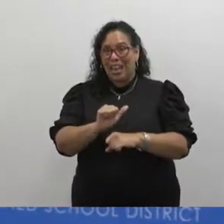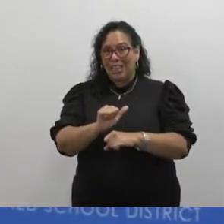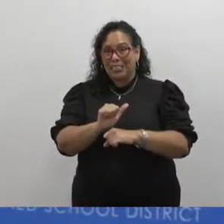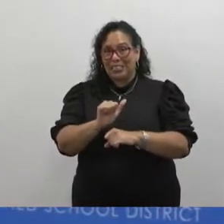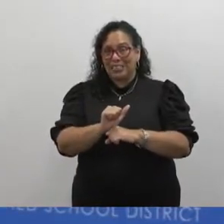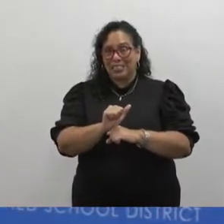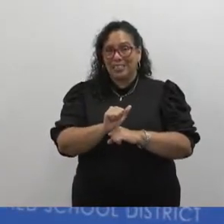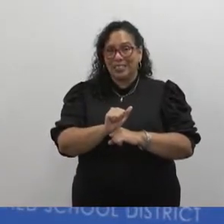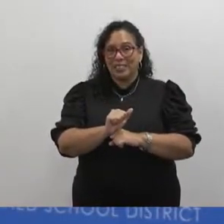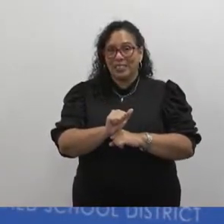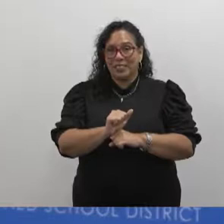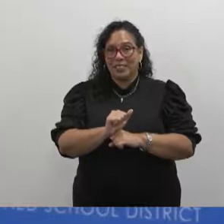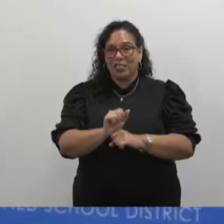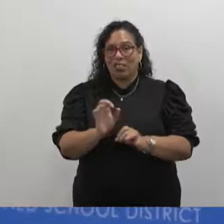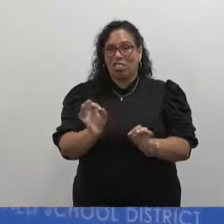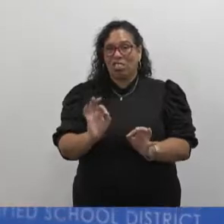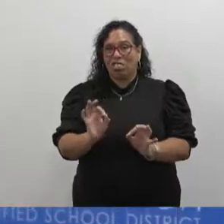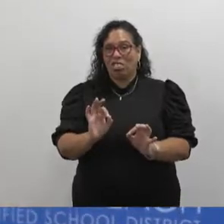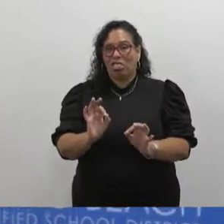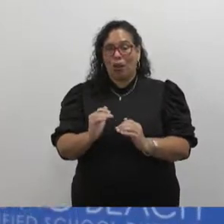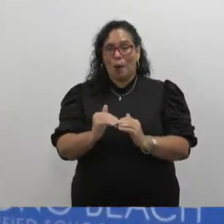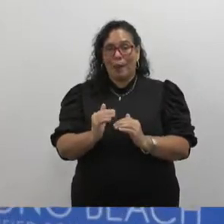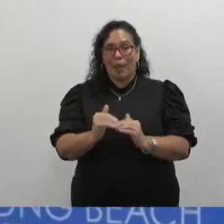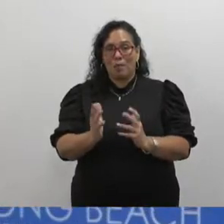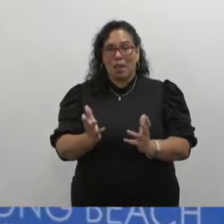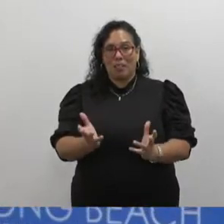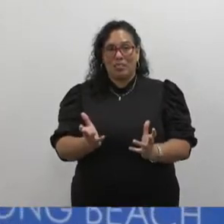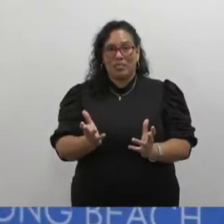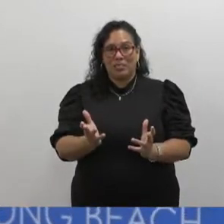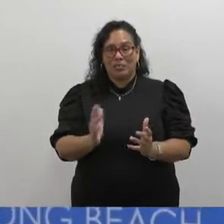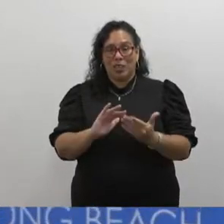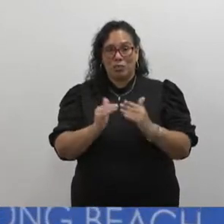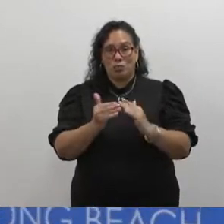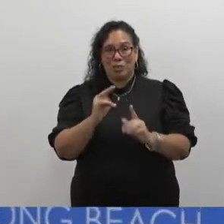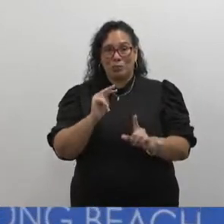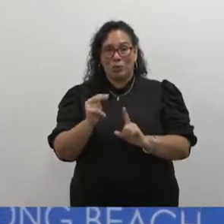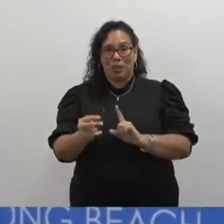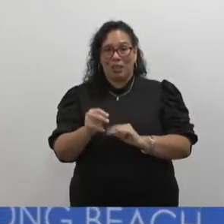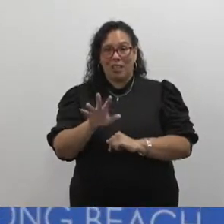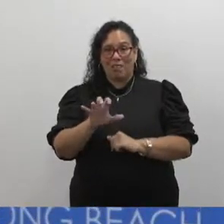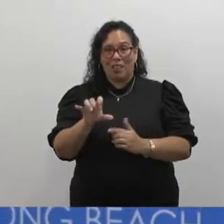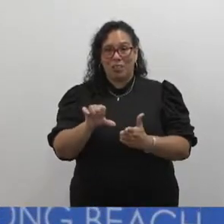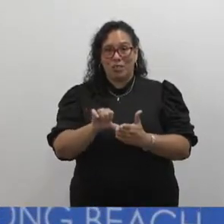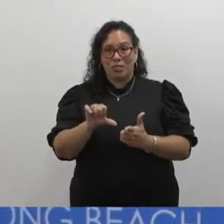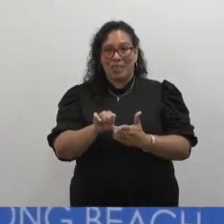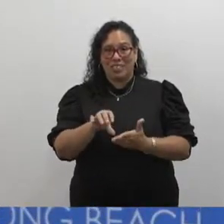Ní chìa cách ca đây là đò thông đông màu hạ ở cha mình tên